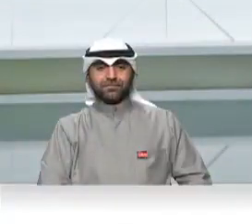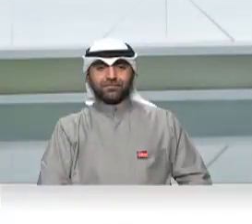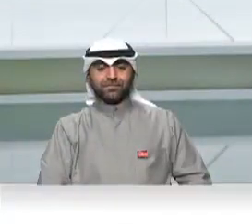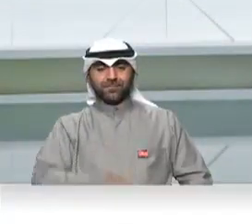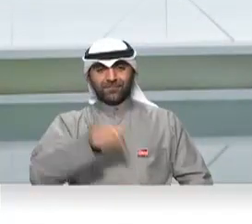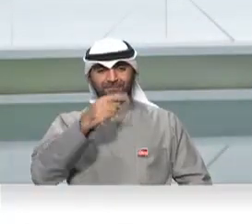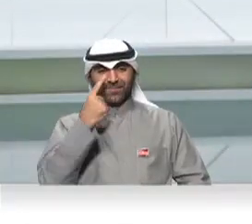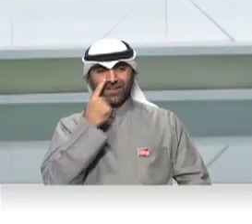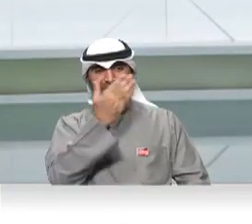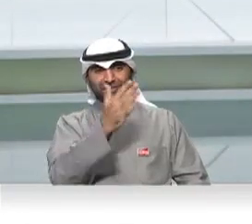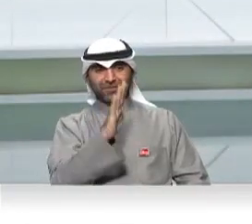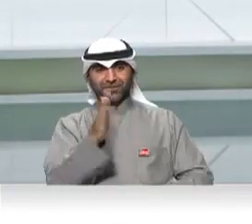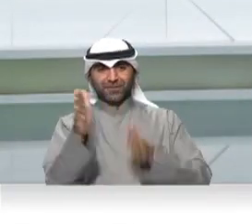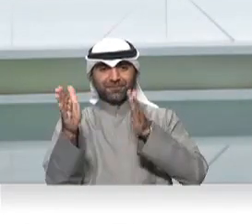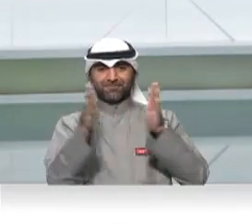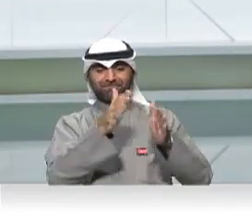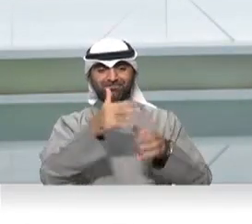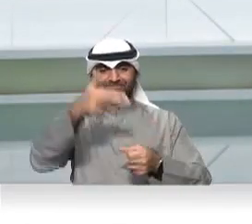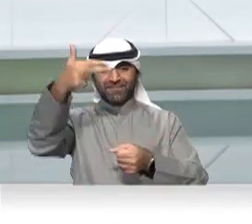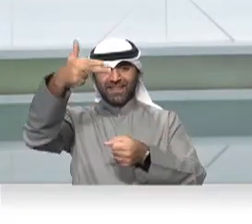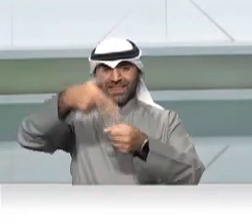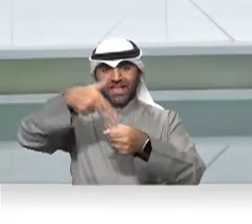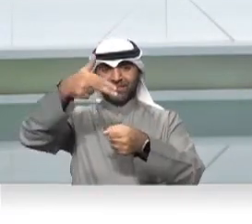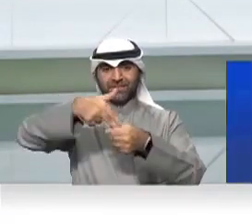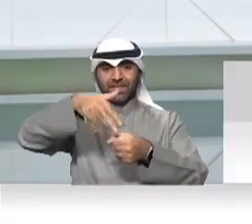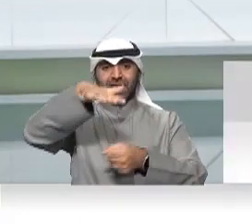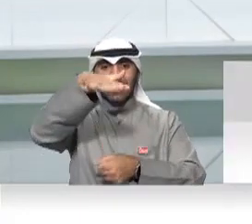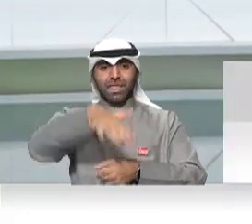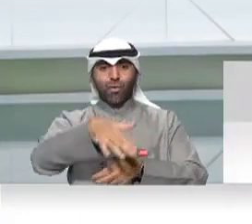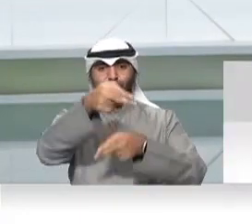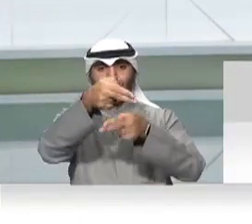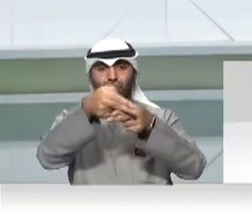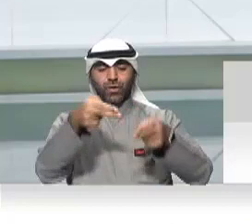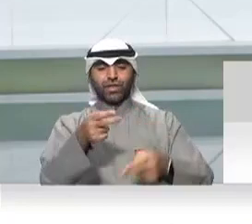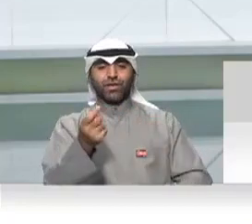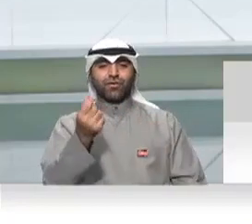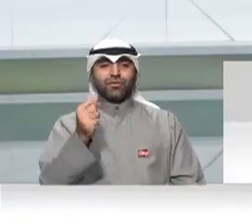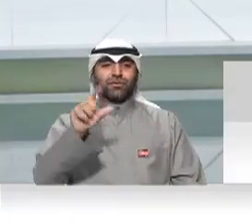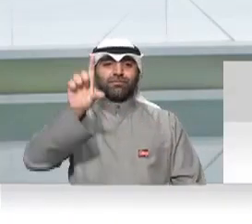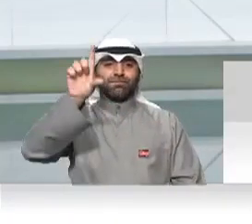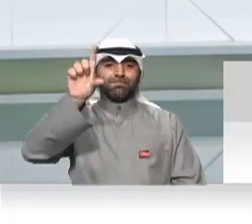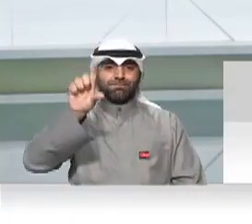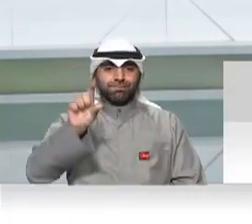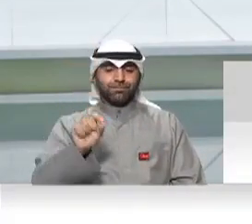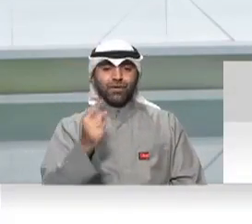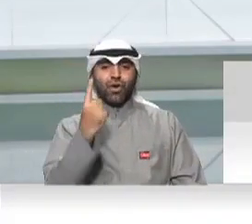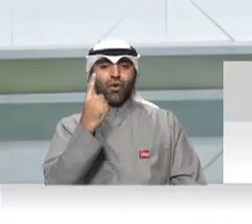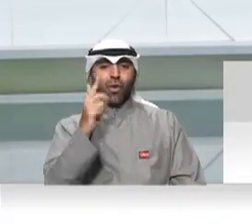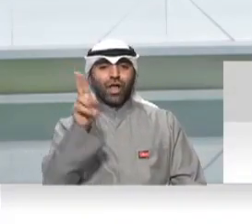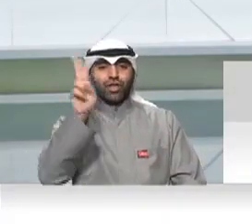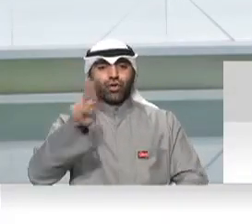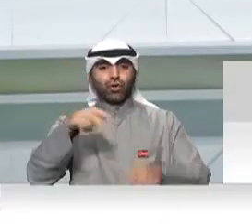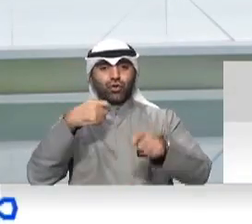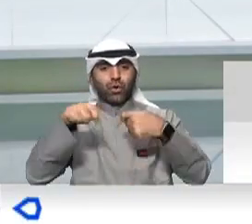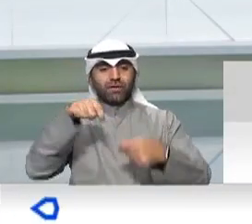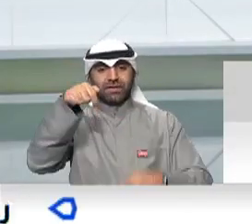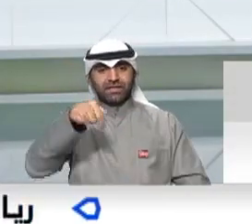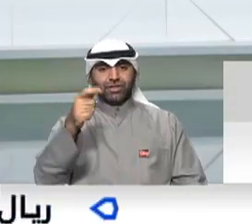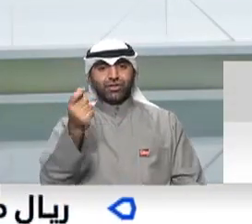ننتقل إلى أسواق الطاقة، حيث انخفض سعر برميل النفط الكويتي الدولار و29 سنت ليبلغ بذلك